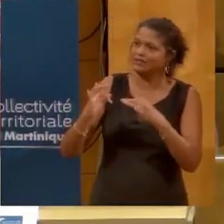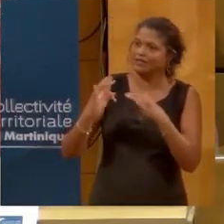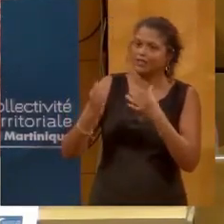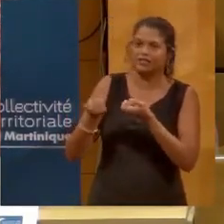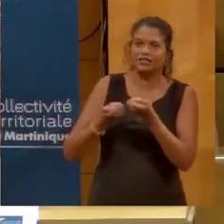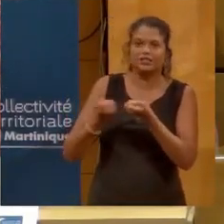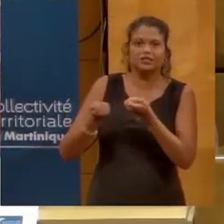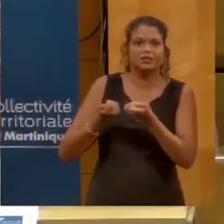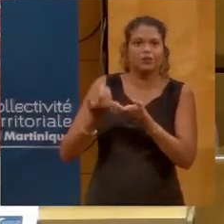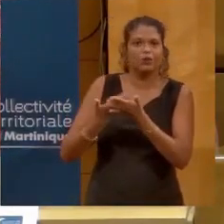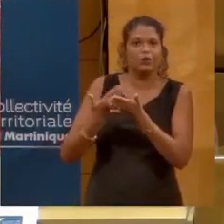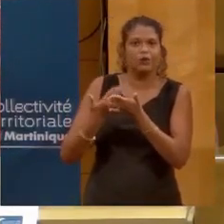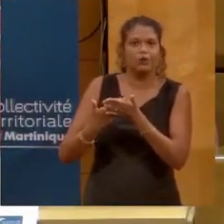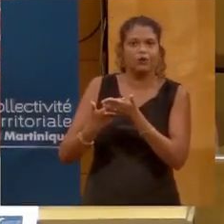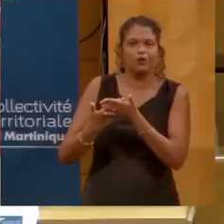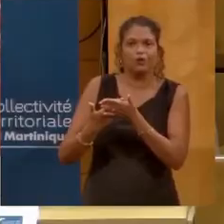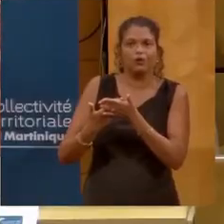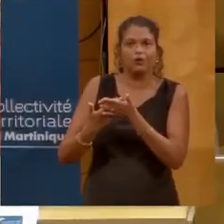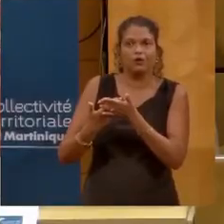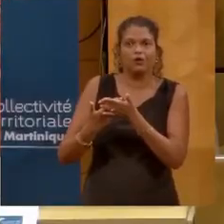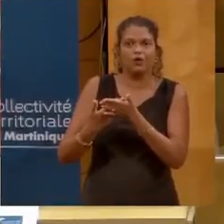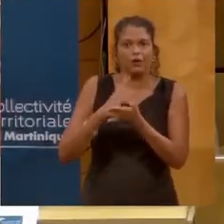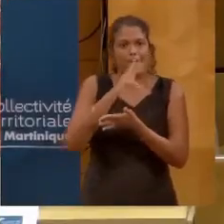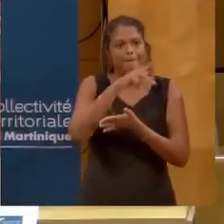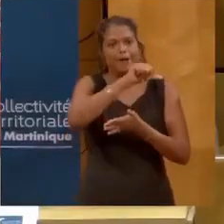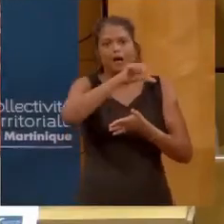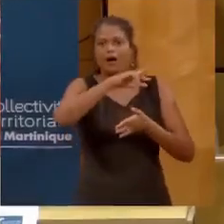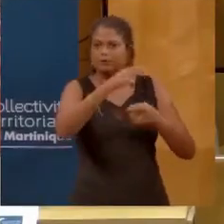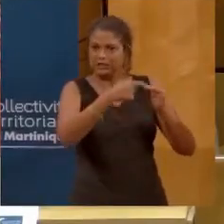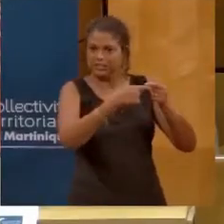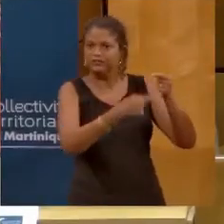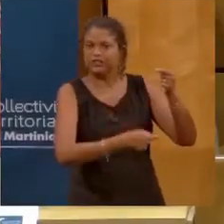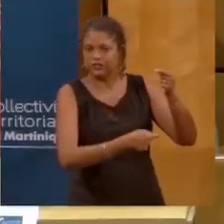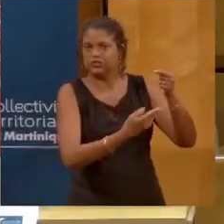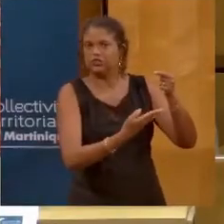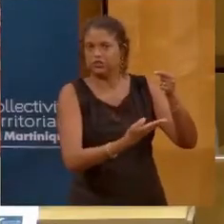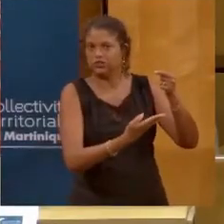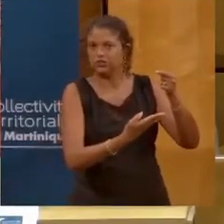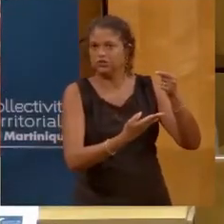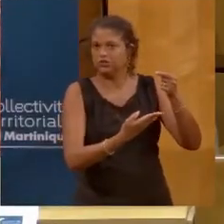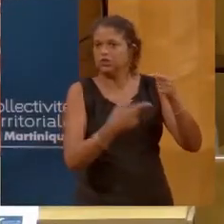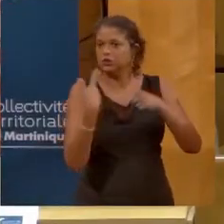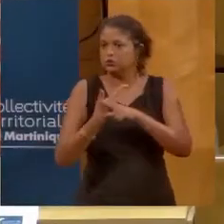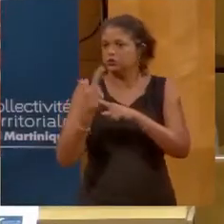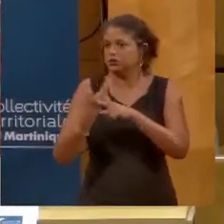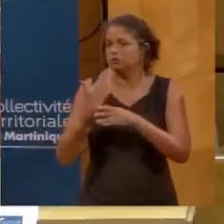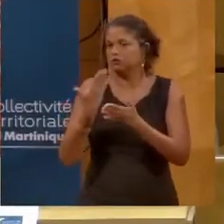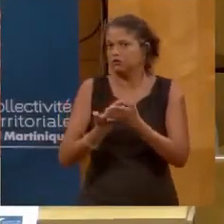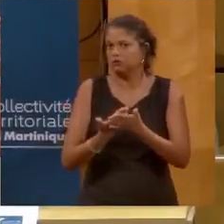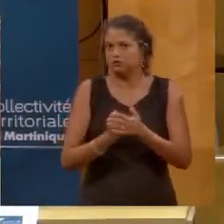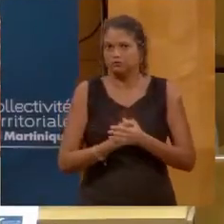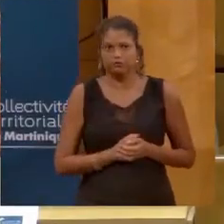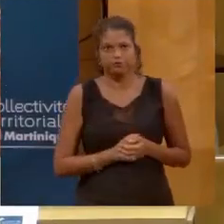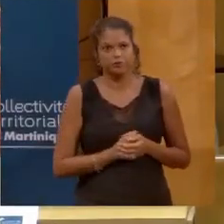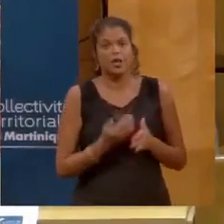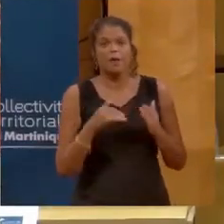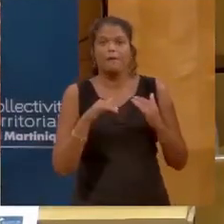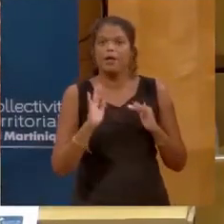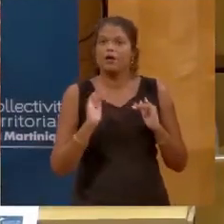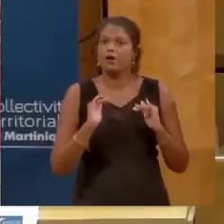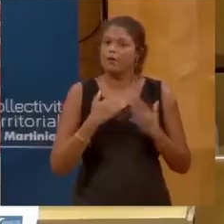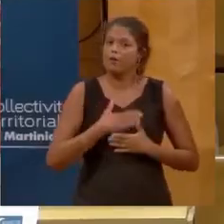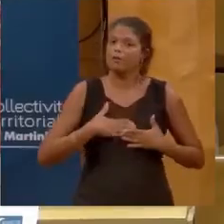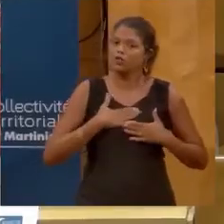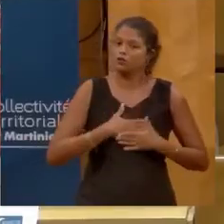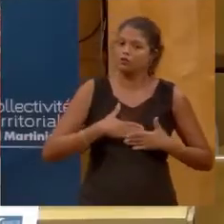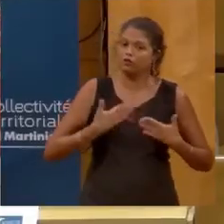qui étions au pouvoir. Le PARM était pour la première fois en déficit, la deuxième fois en déficit. Alors j'ai noté avec satisfaction qu'il y a une dotation qui